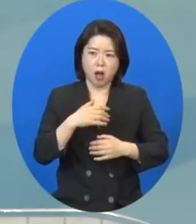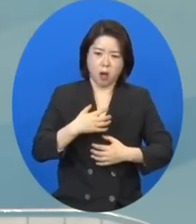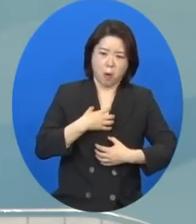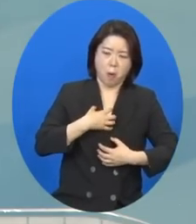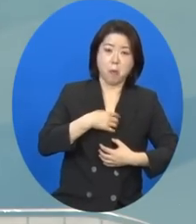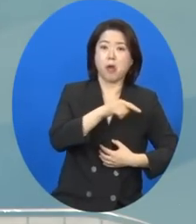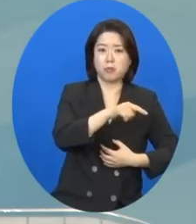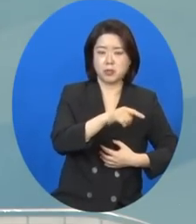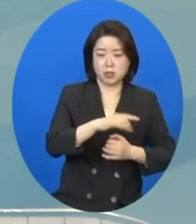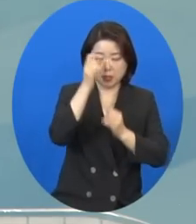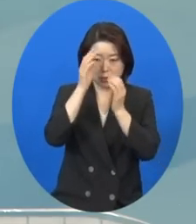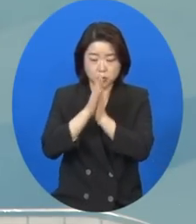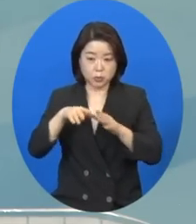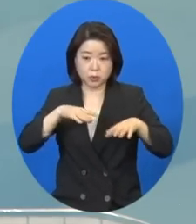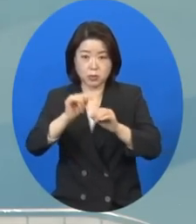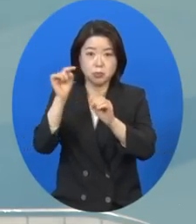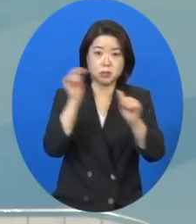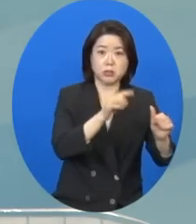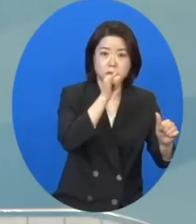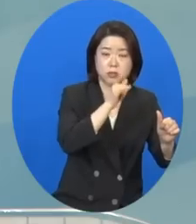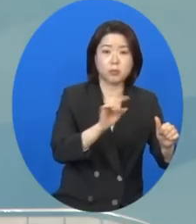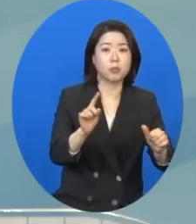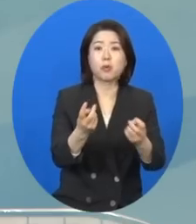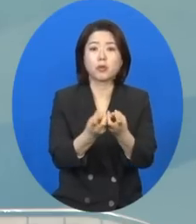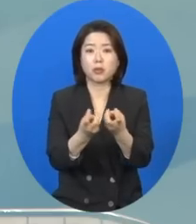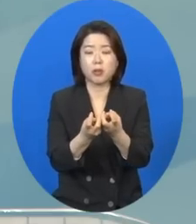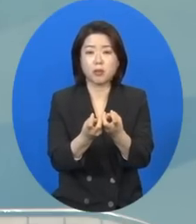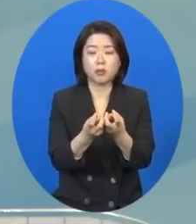금지령이 떨어졌어요 여러분 어떻게 해야 됩니까 선택해야죠